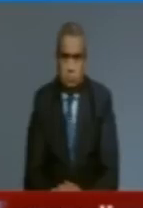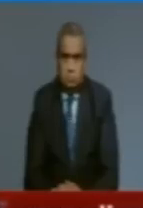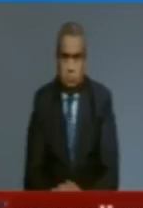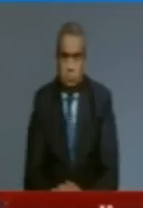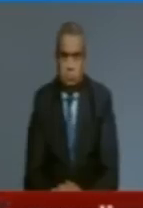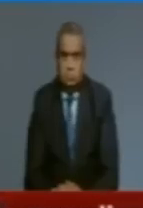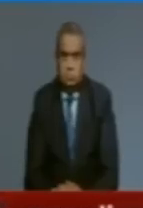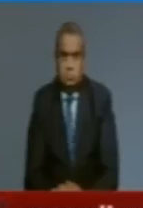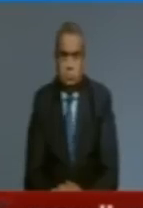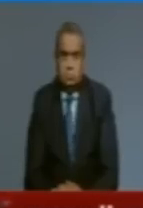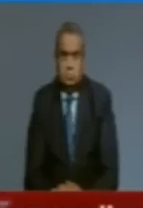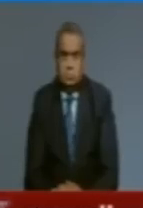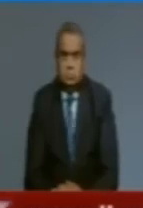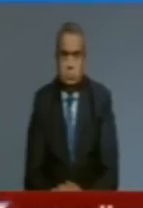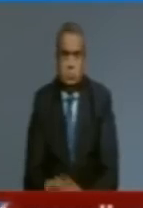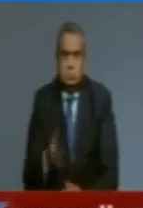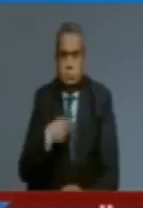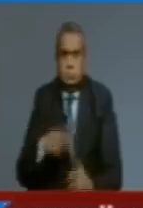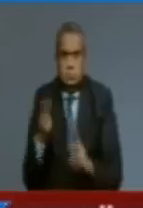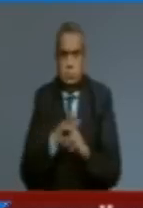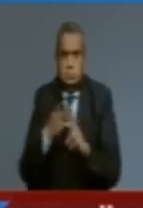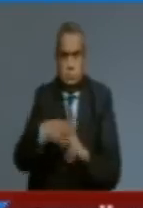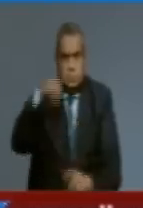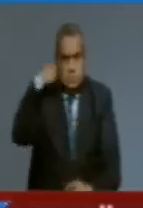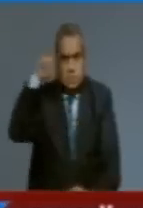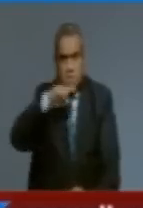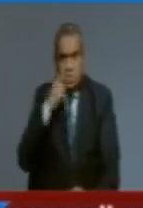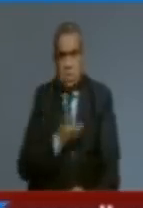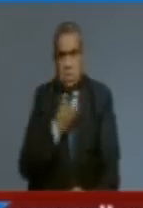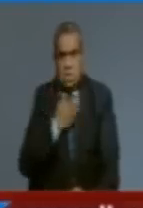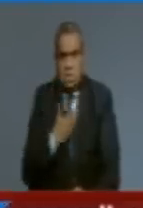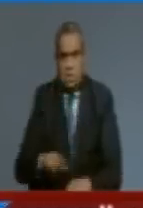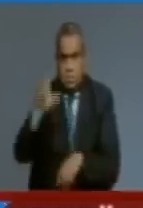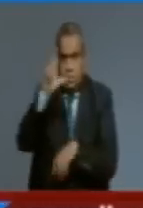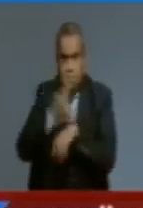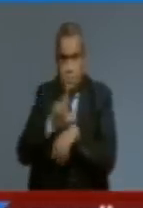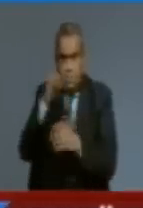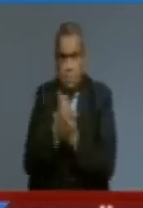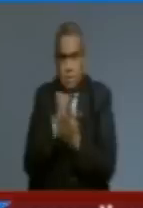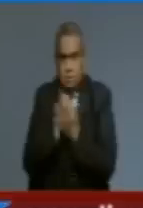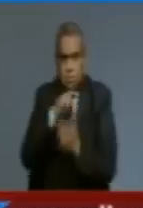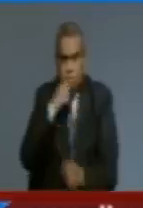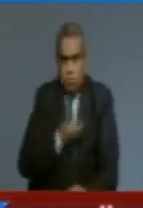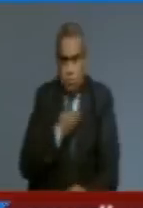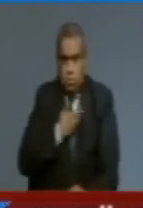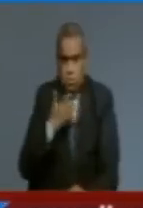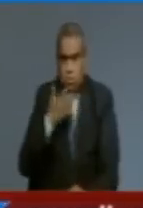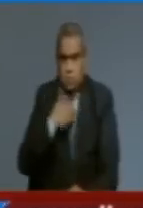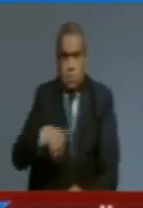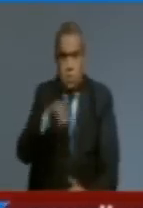أيها السيدات والسادة، يا فخامة رئيس روسيا الاتحادية فلاديمير بوتين، يا أصحاب